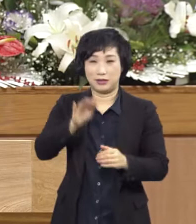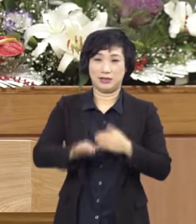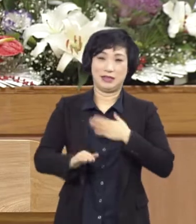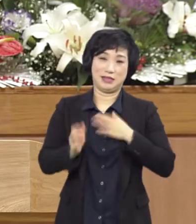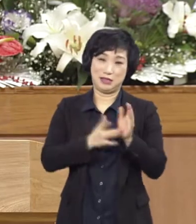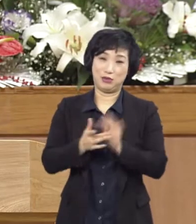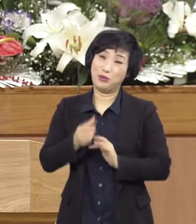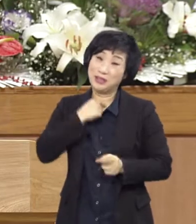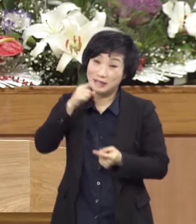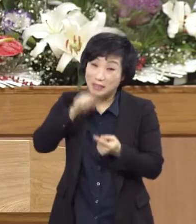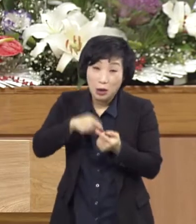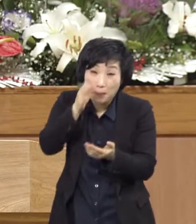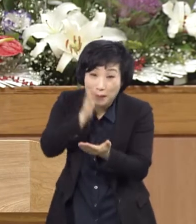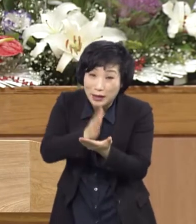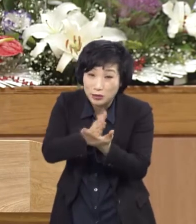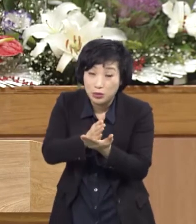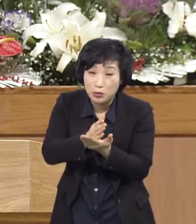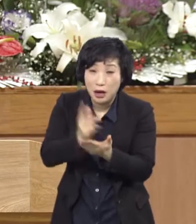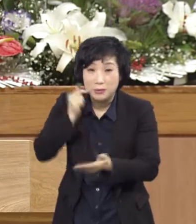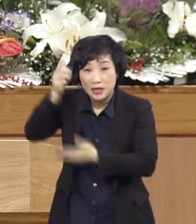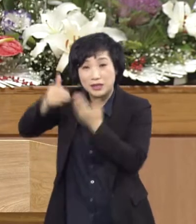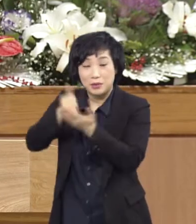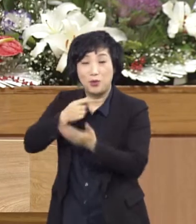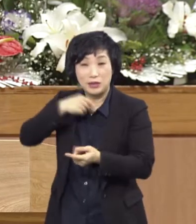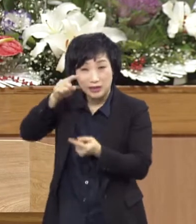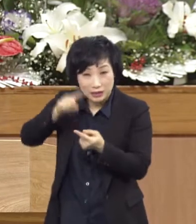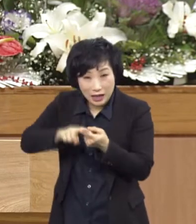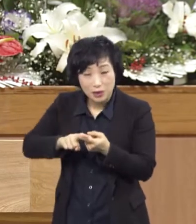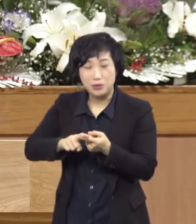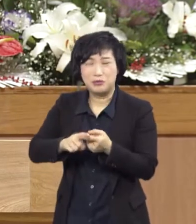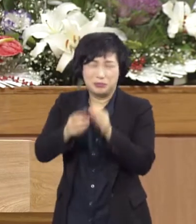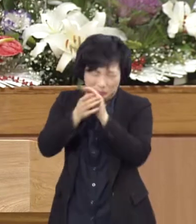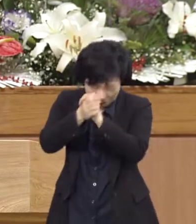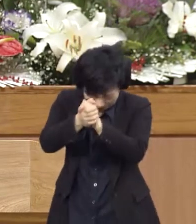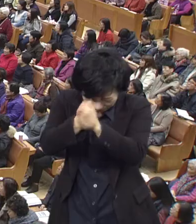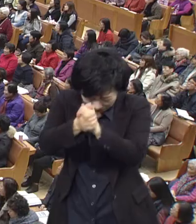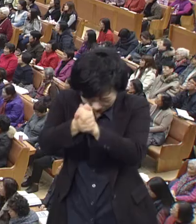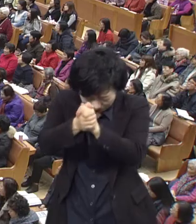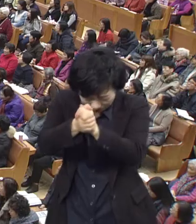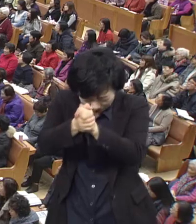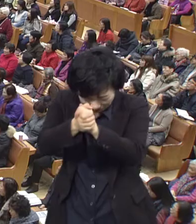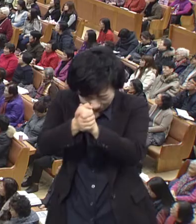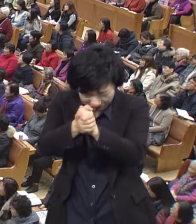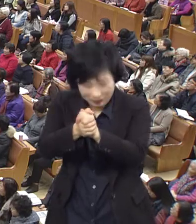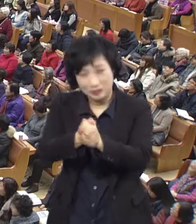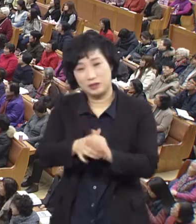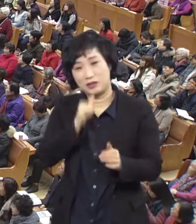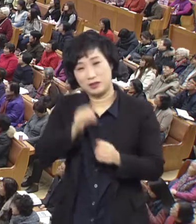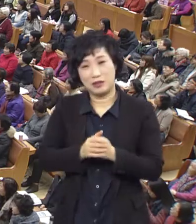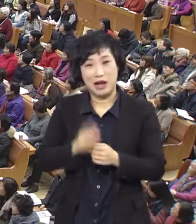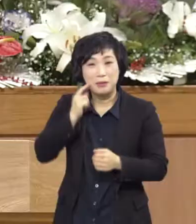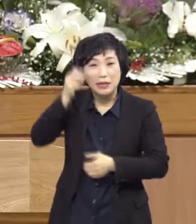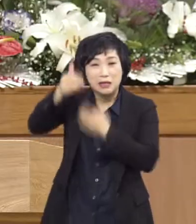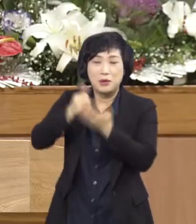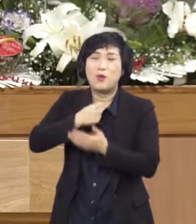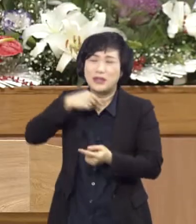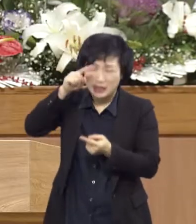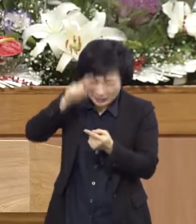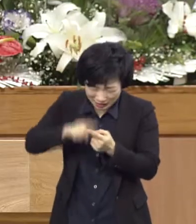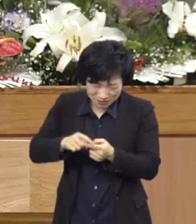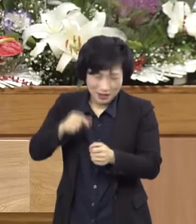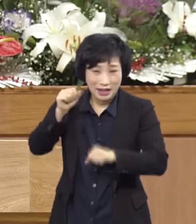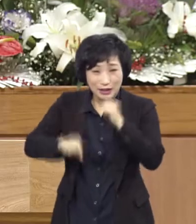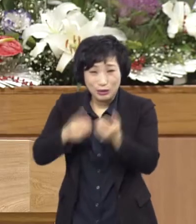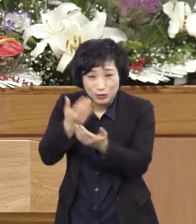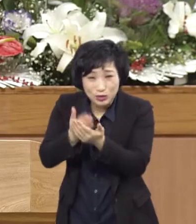원대로 마옵시고 아버지 원대로 되기를 원합니다. 네. 아버지 원대로 하시옵소서.